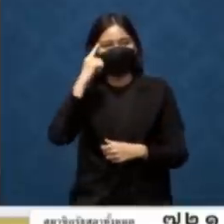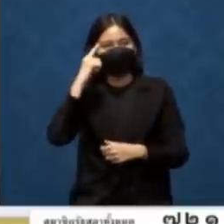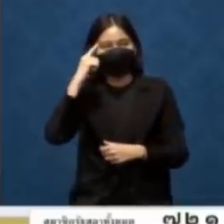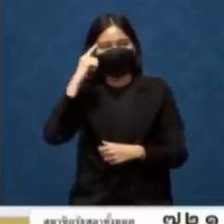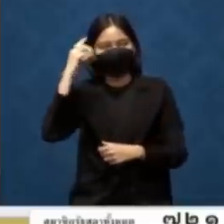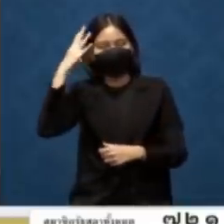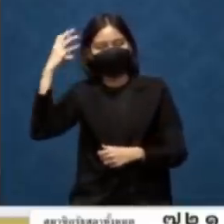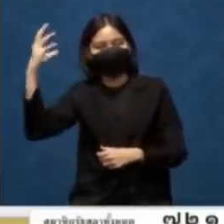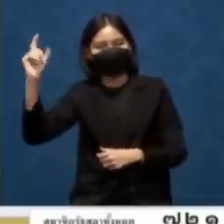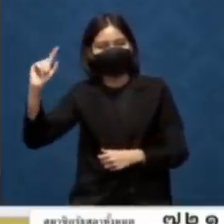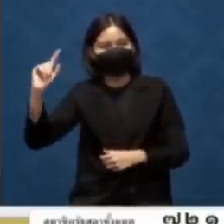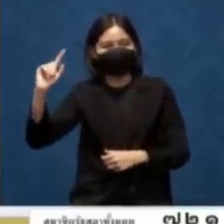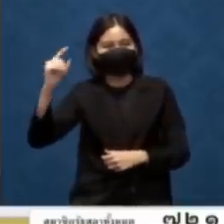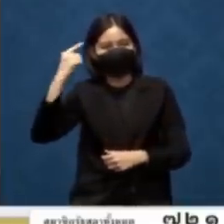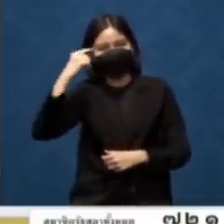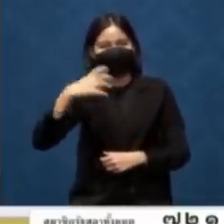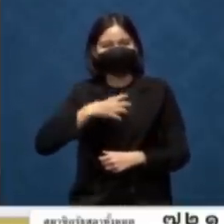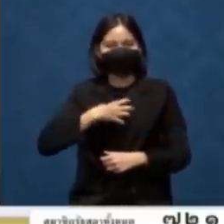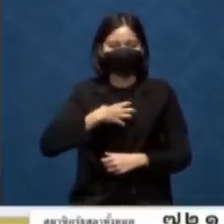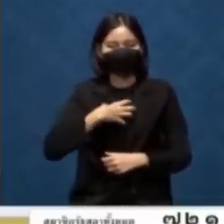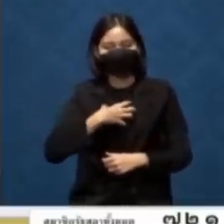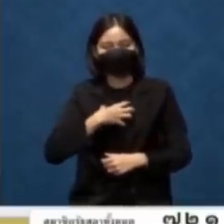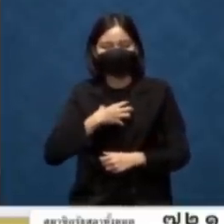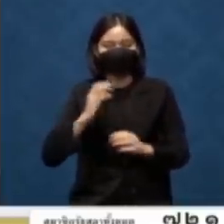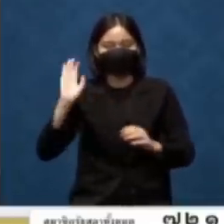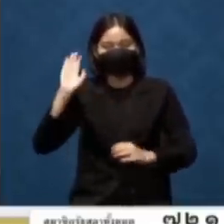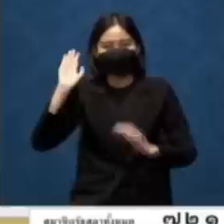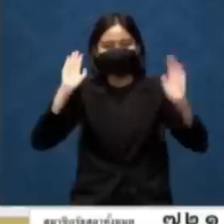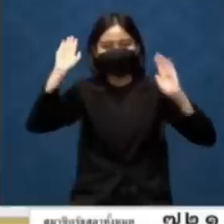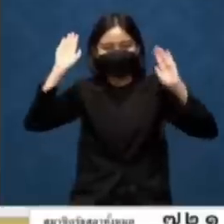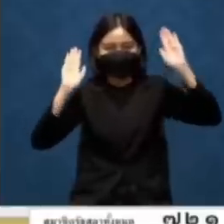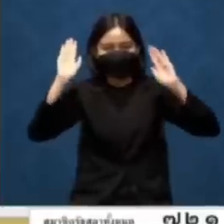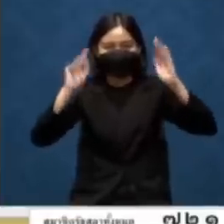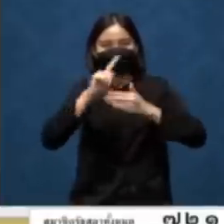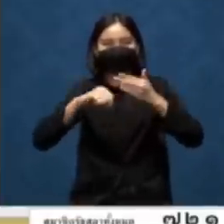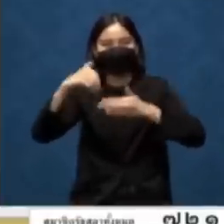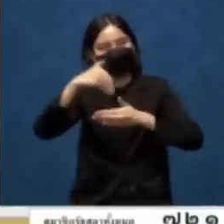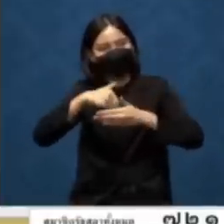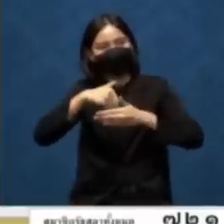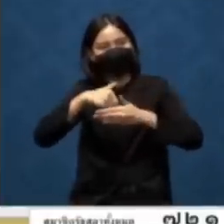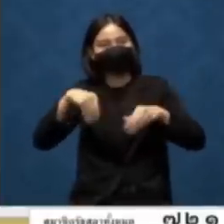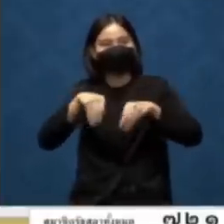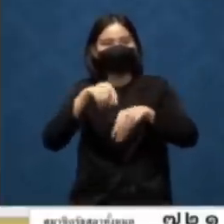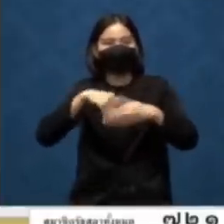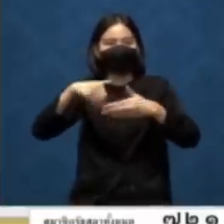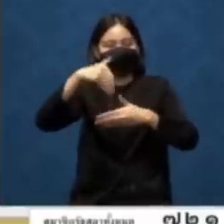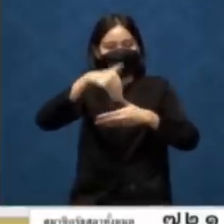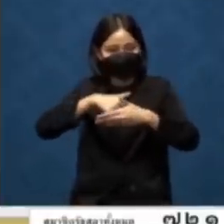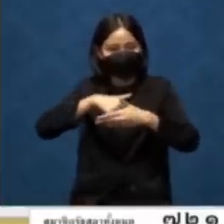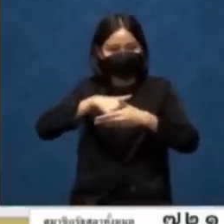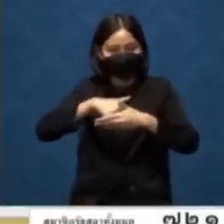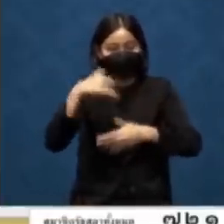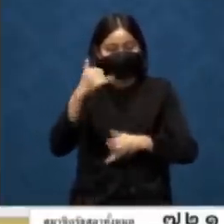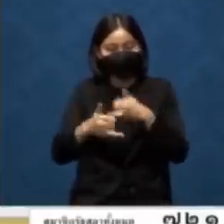งขนาว่า นี่มาสรางเกะแรบPL?นี่เอามาหาเสีงหบPL?เจตนาใจจะเลือกตั้งแล้าเขามาหาเสียงหรือปPL?